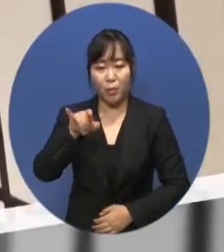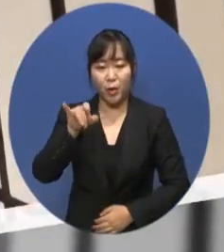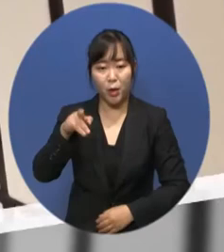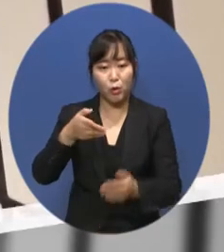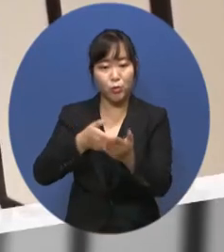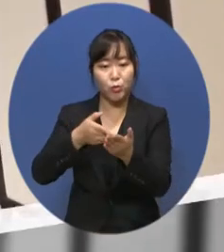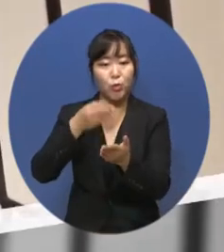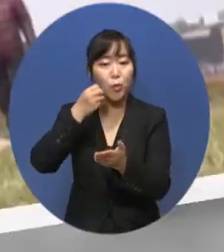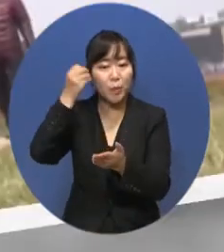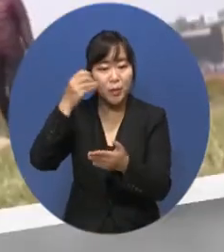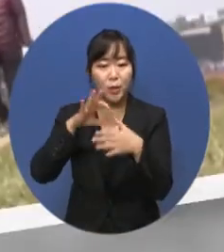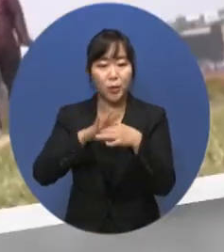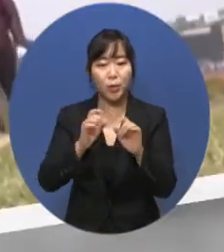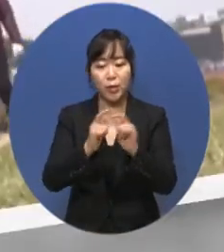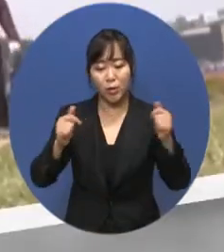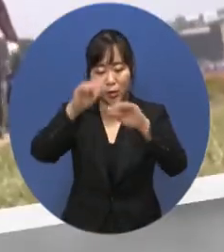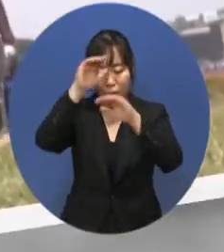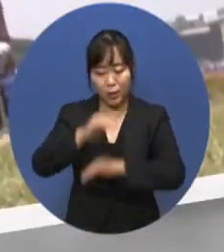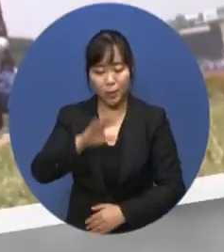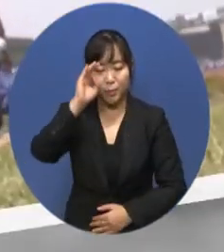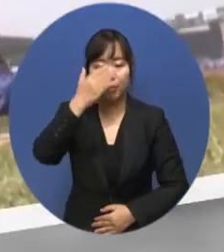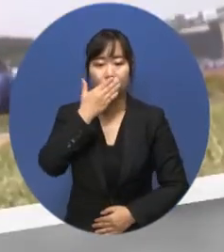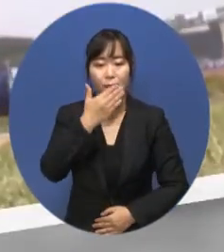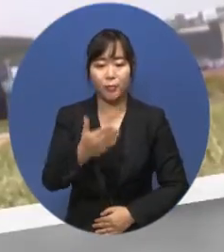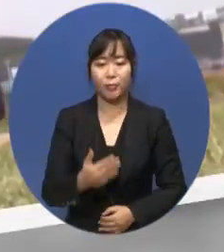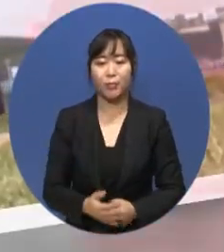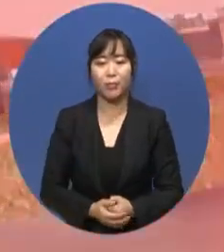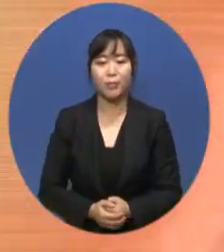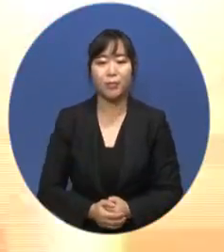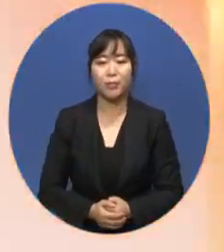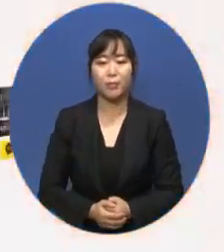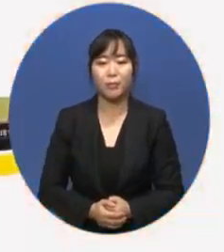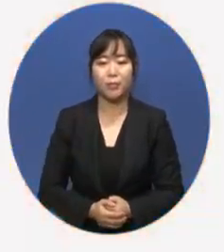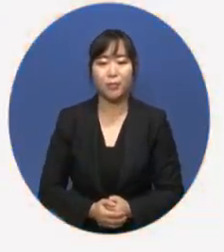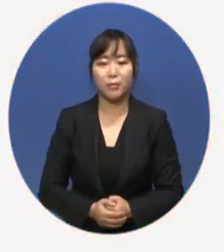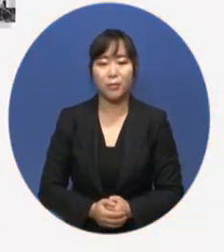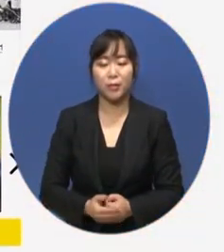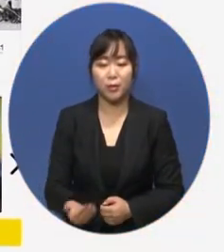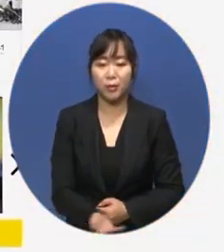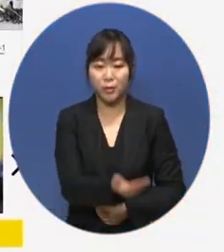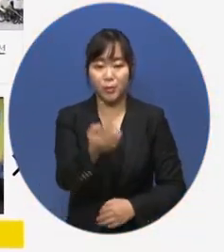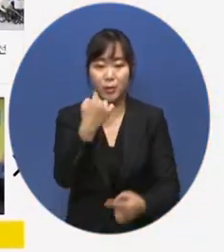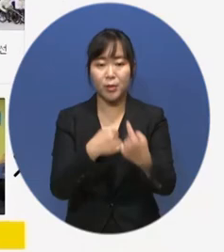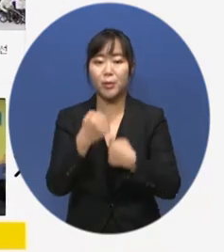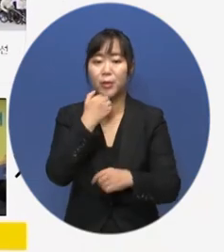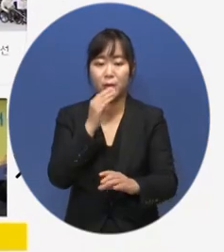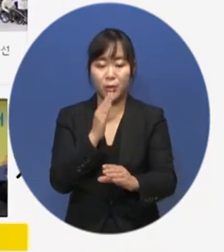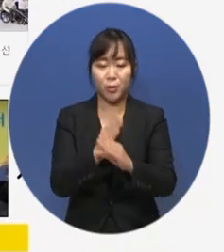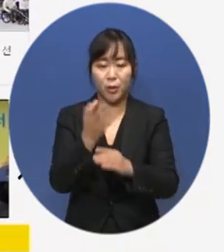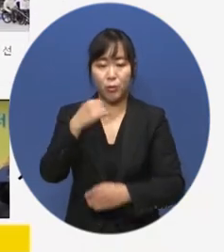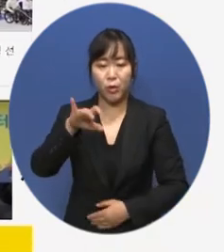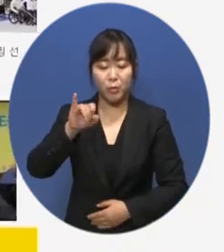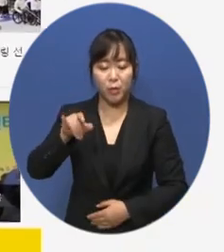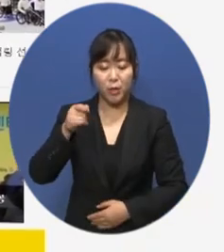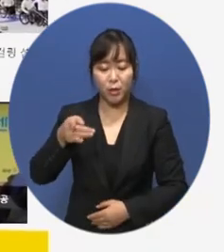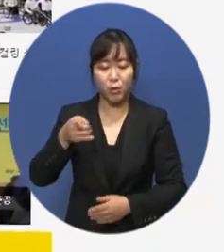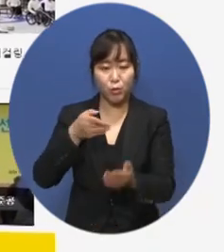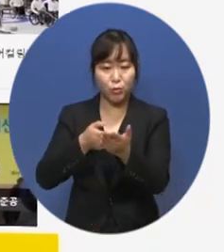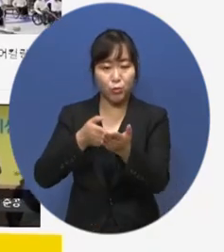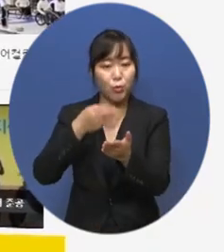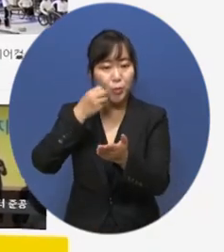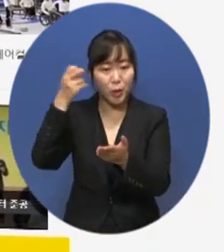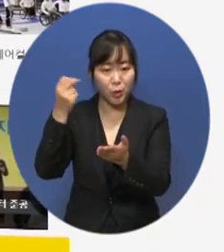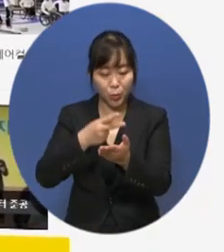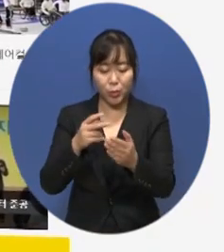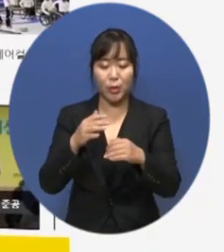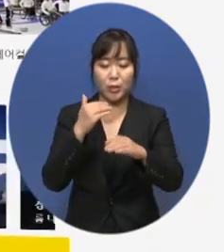뉴스 홈페이지를 통해 보다 다양한 소식을 접할 수 있습니다. 시청자 여러분의 제보를 기다립니다. 웰페어 뉴스